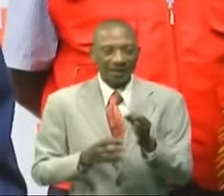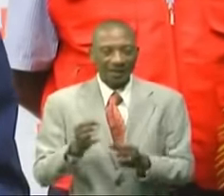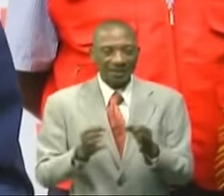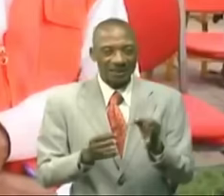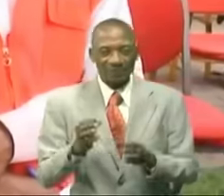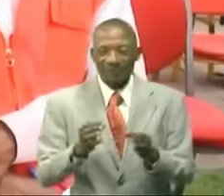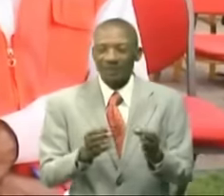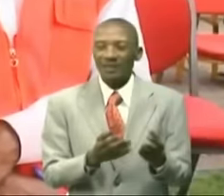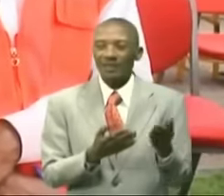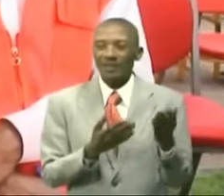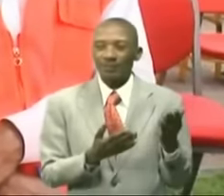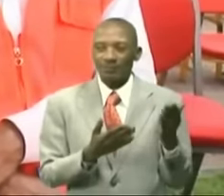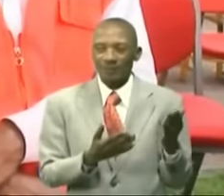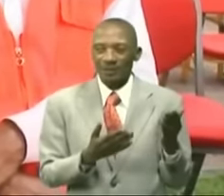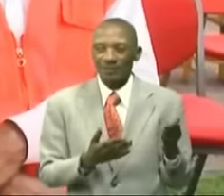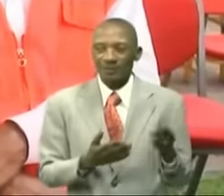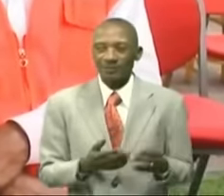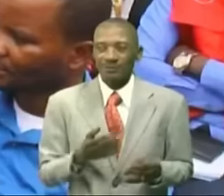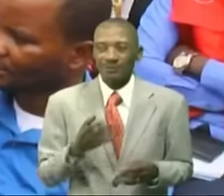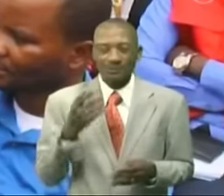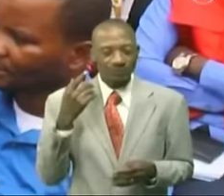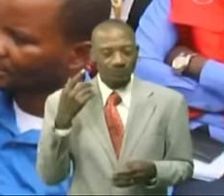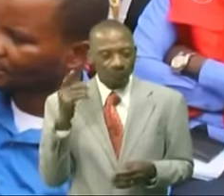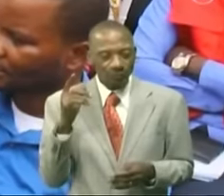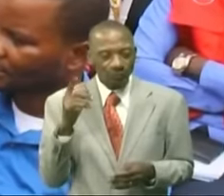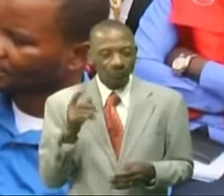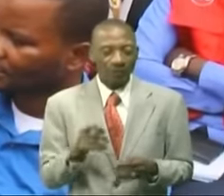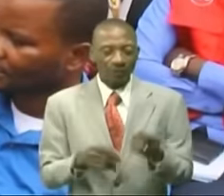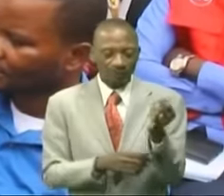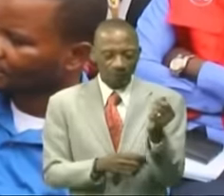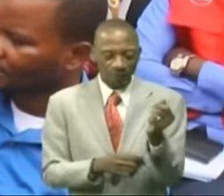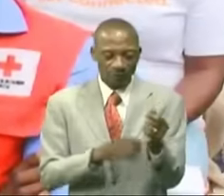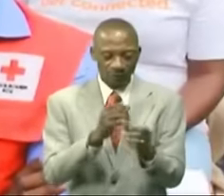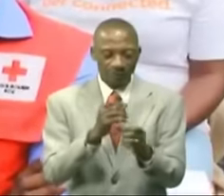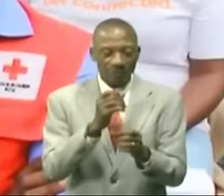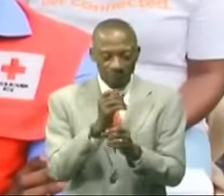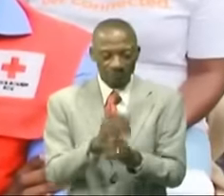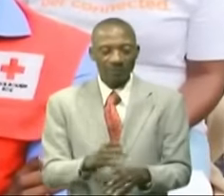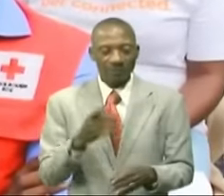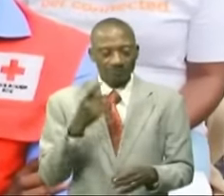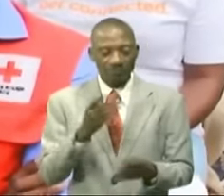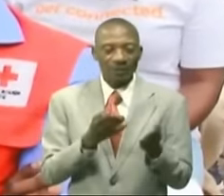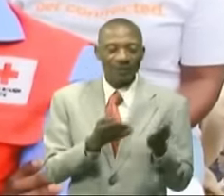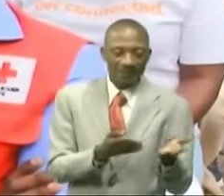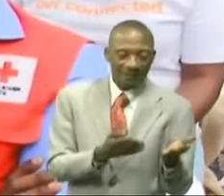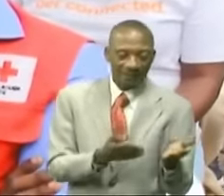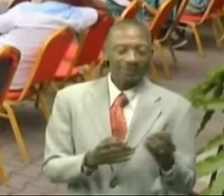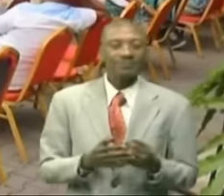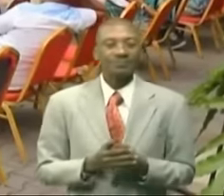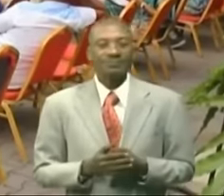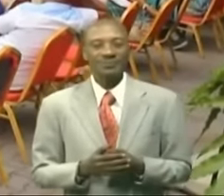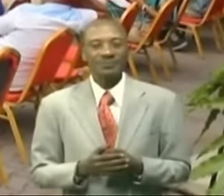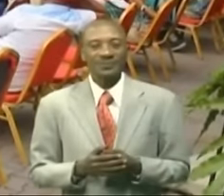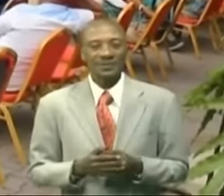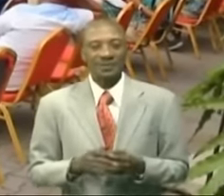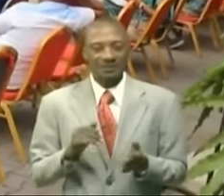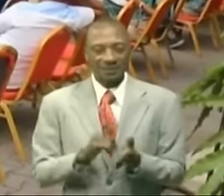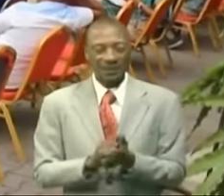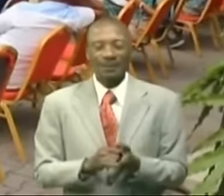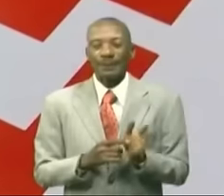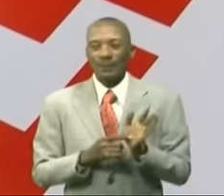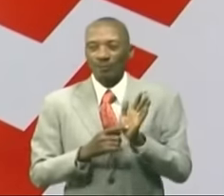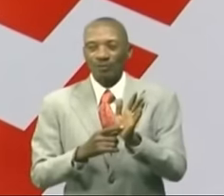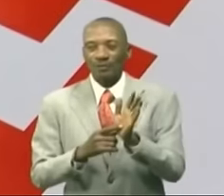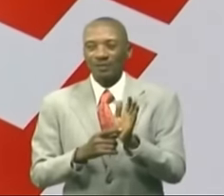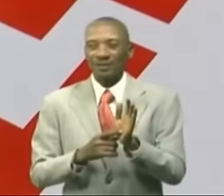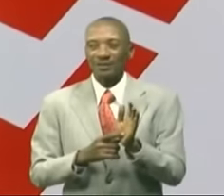l'opportunité de la révision de certaines dispositions de ces textes. Pour lui, c'est une étape importante dans la mise à jour de